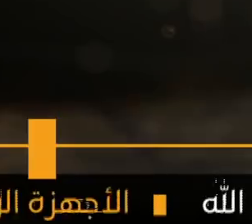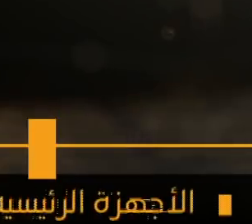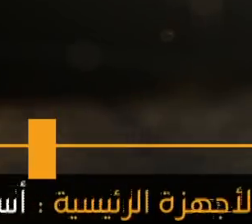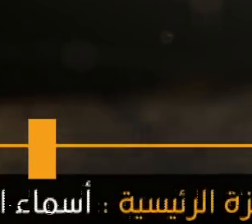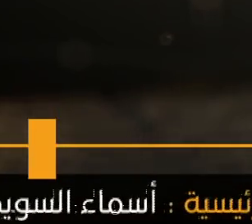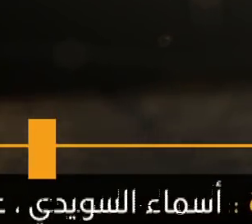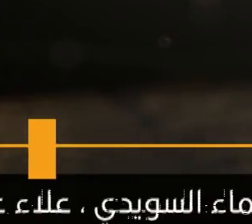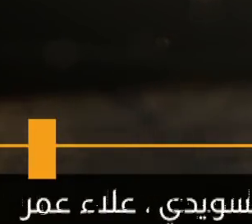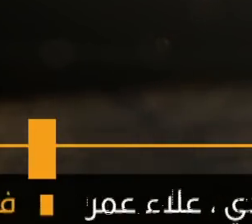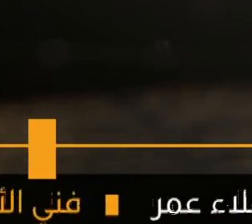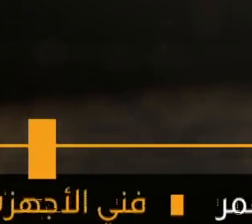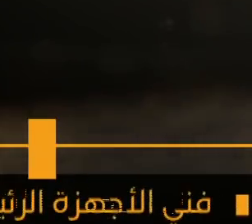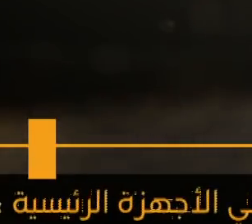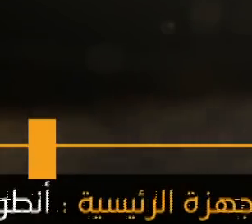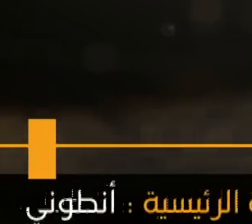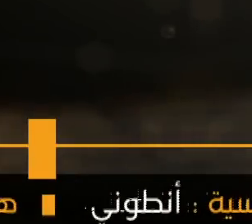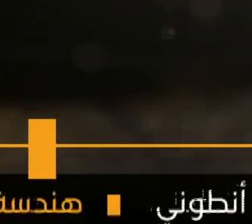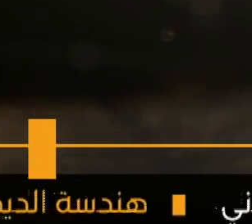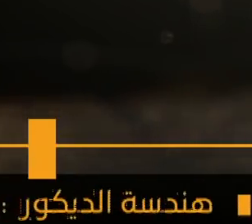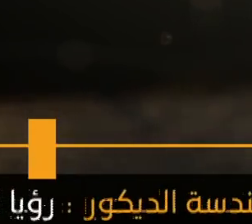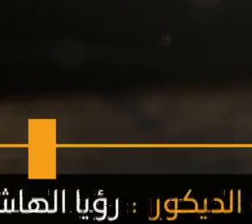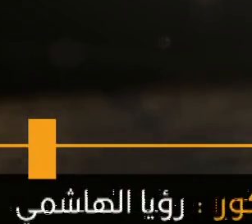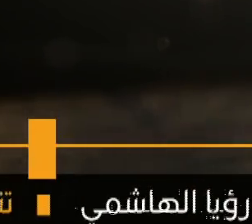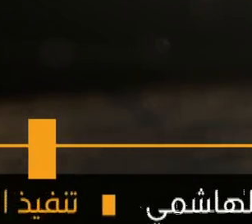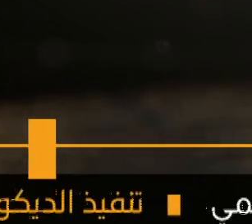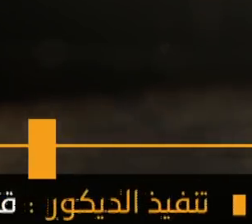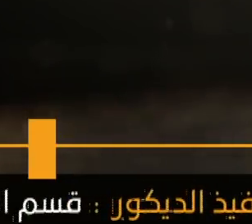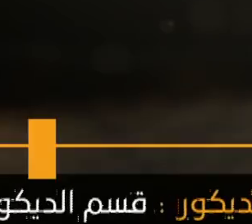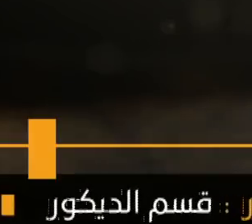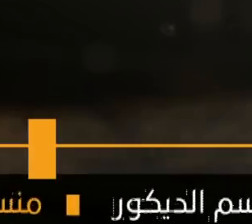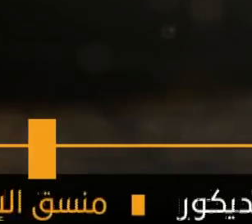تعلمون فاسألوا أهل